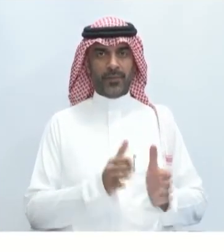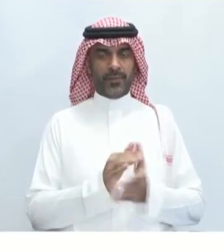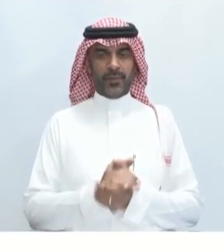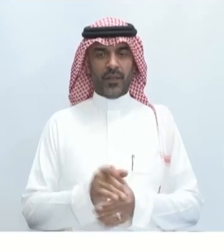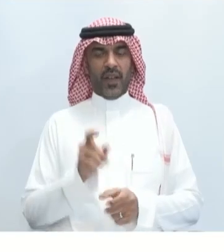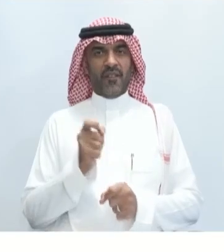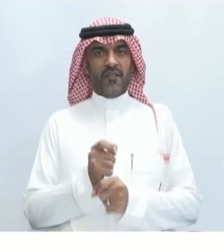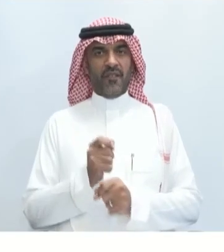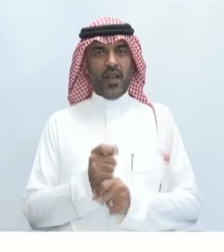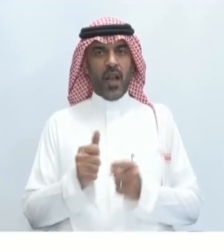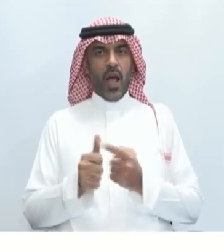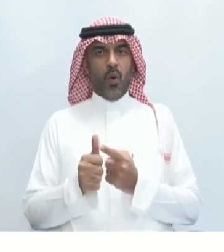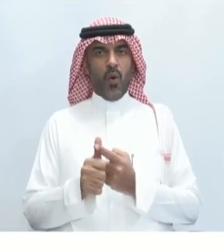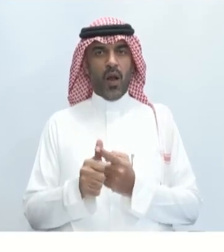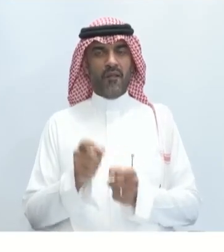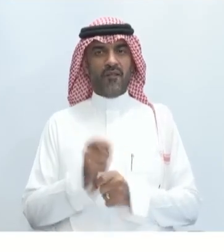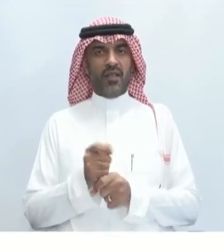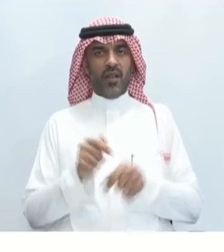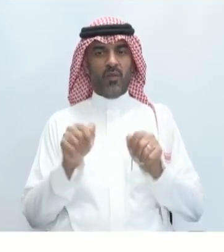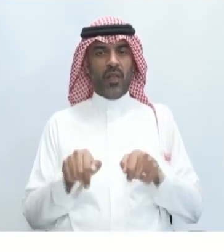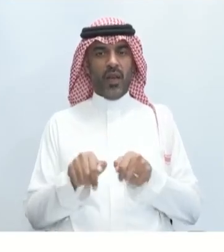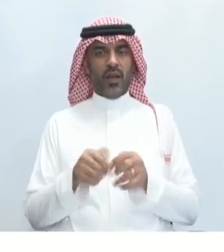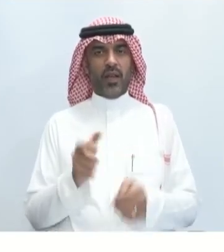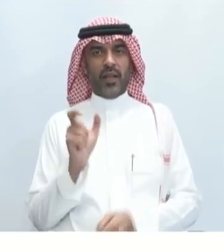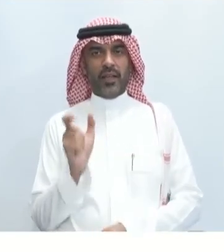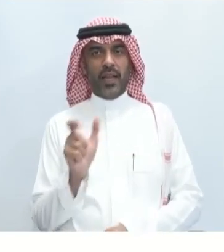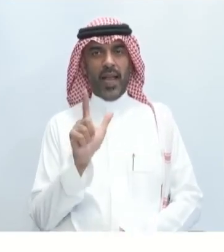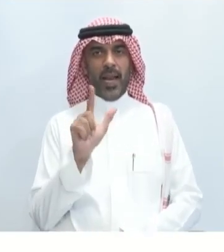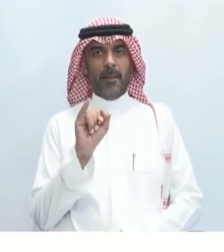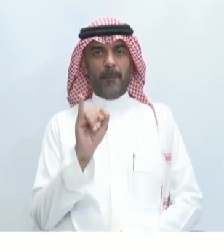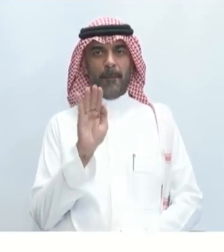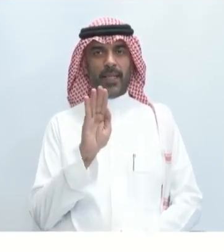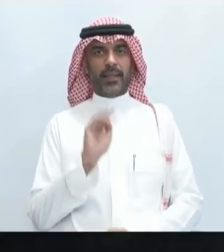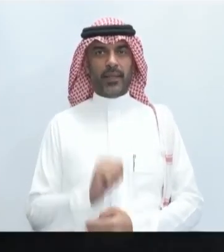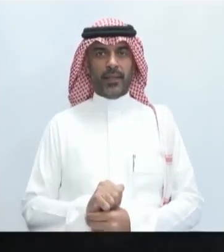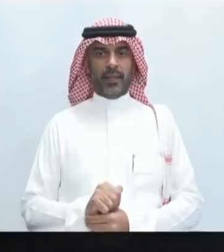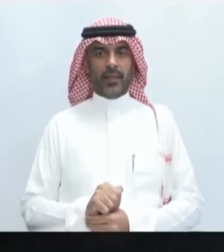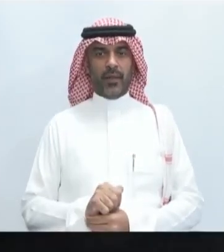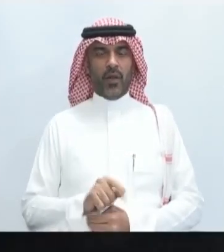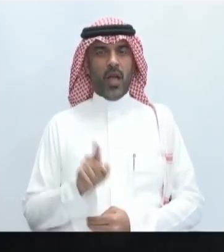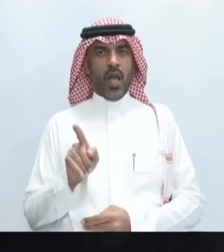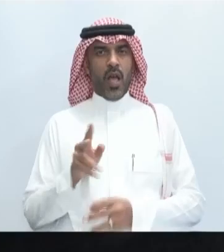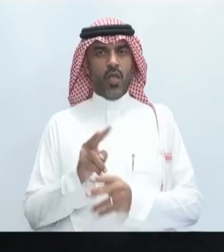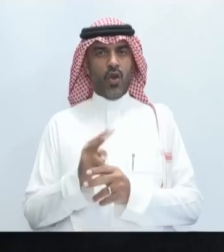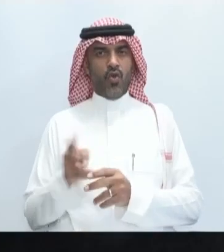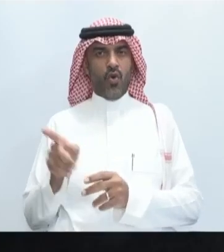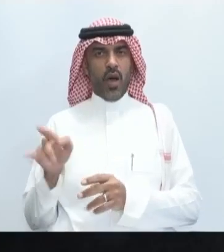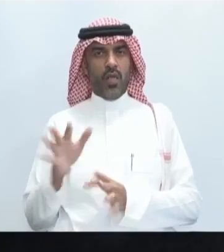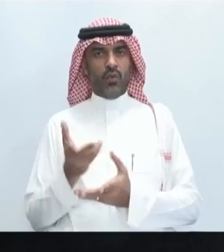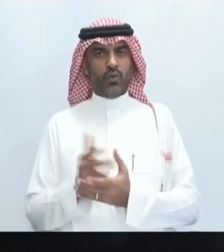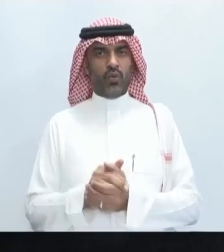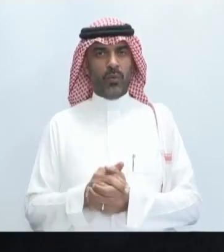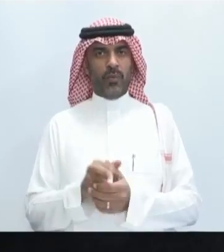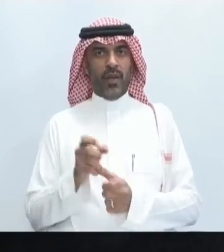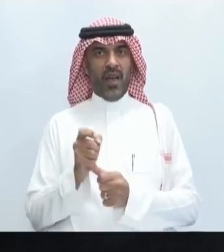الفعل الاول الفعل المضارع الاول هو نلمس هذا الفعل ما نوعه من الانواع الثلاثه